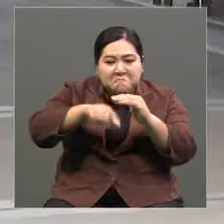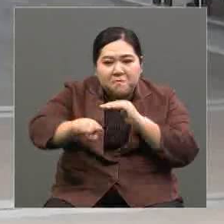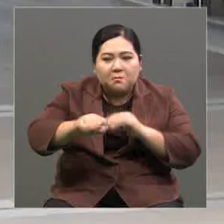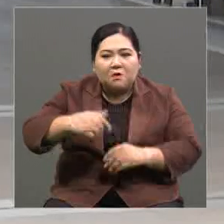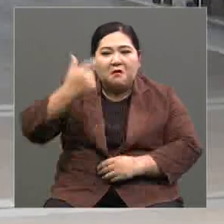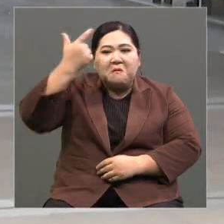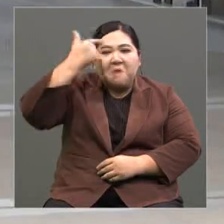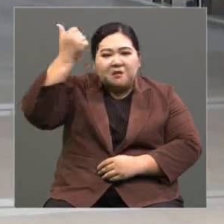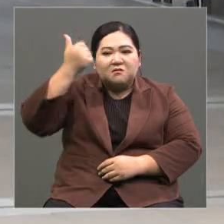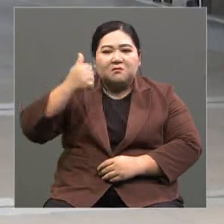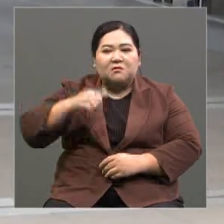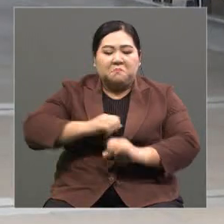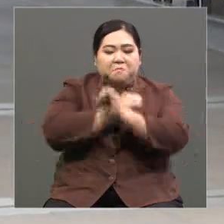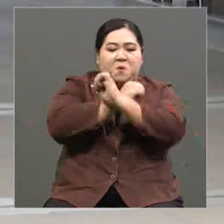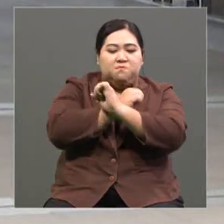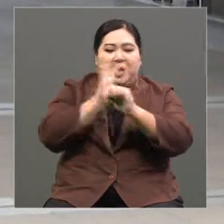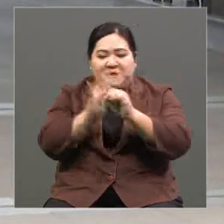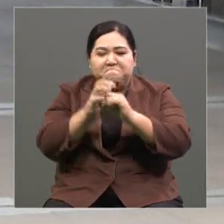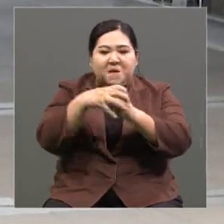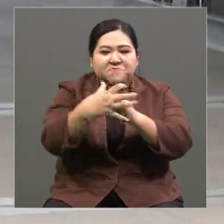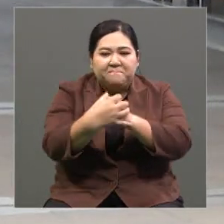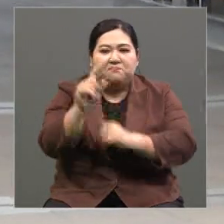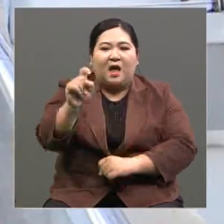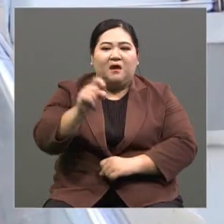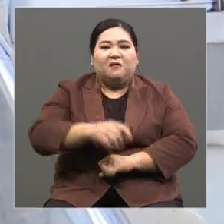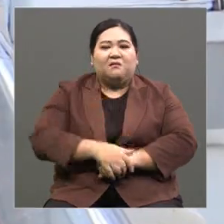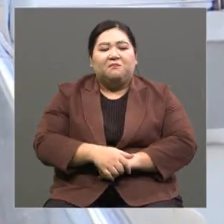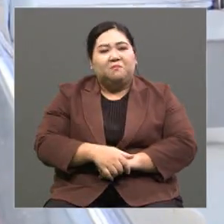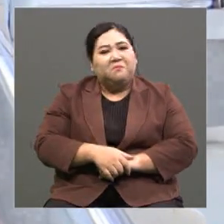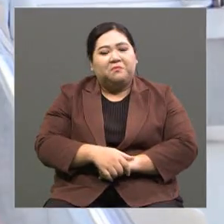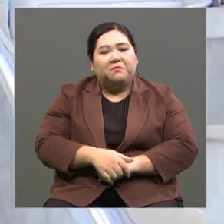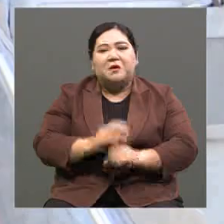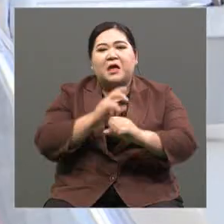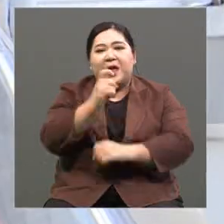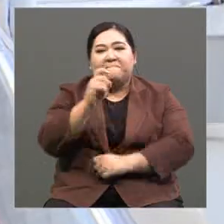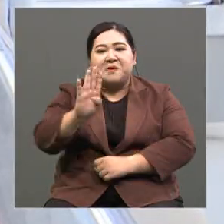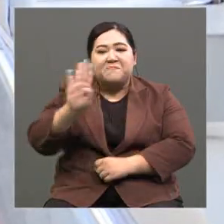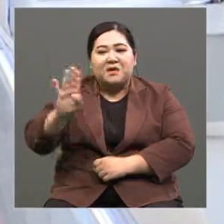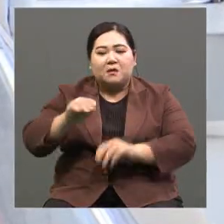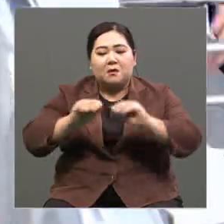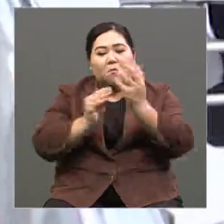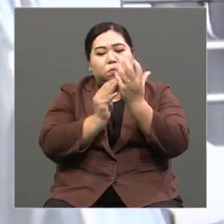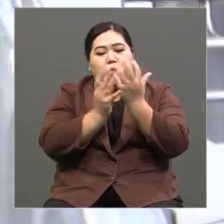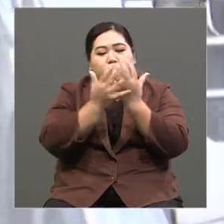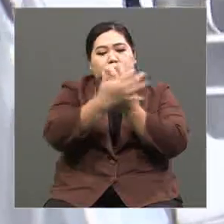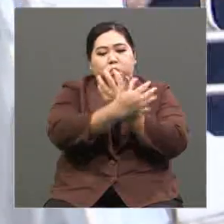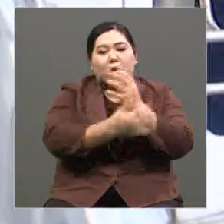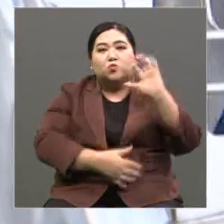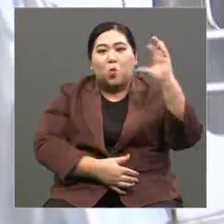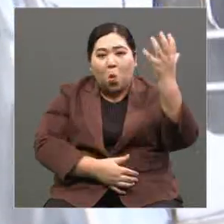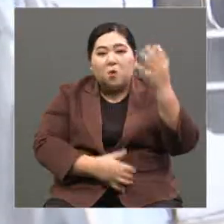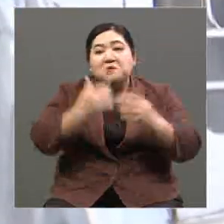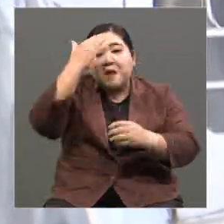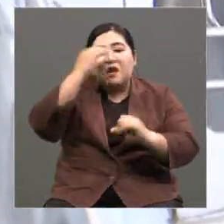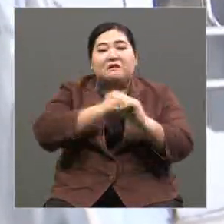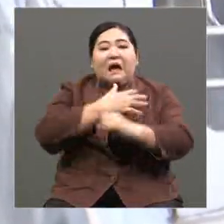คาดการณ์กันว่าเจ้าxbb.1.16ครับอาจจะแพร่กระจายไปทั่วโลกและมีส่วนทำให้จำนวนผู้ติด